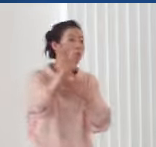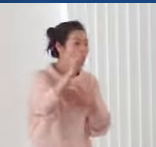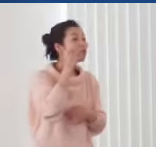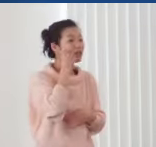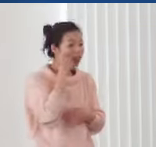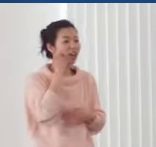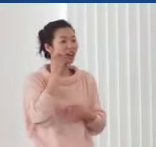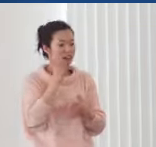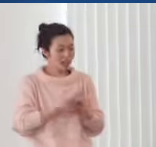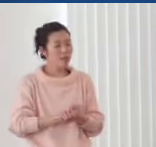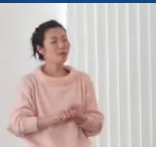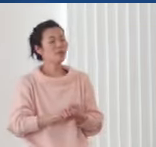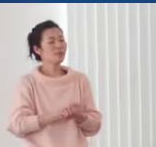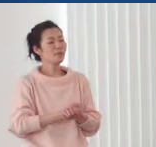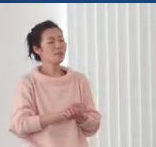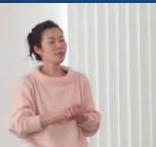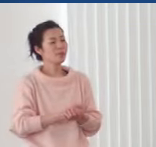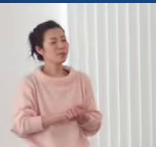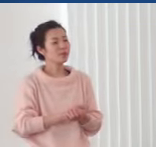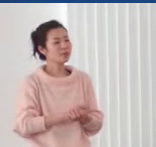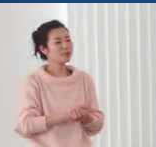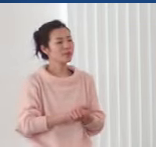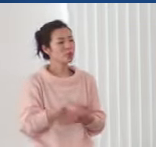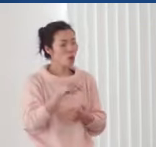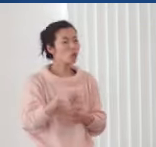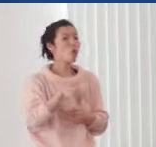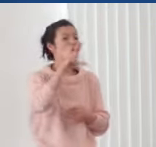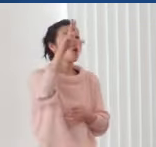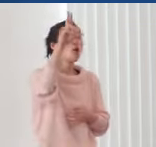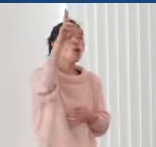でもこの神の